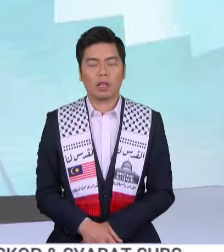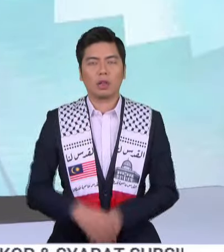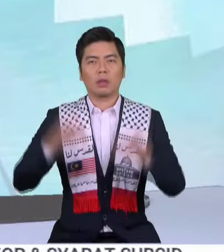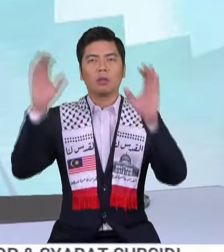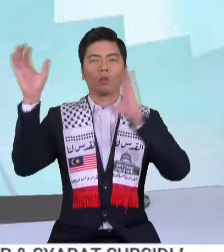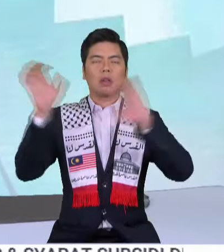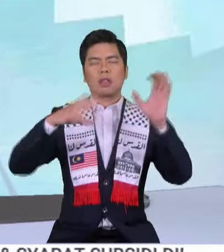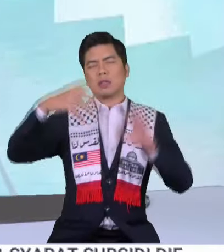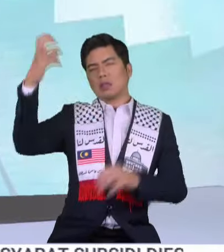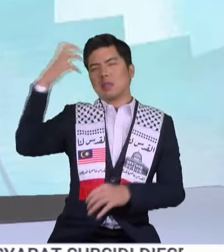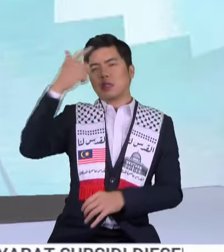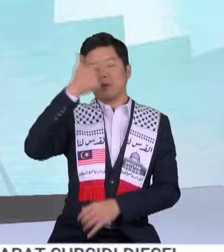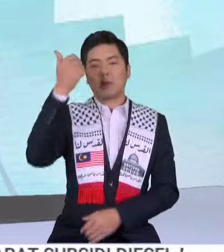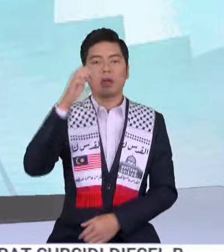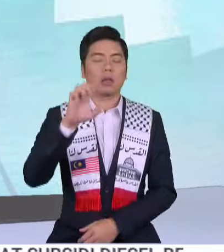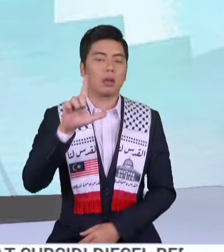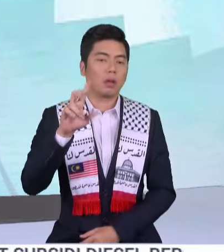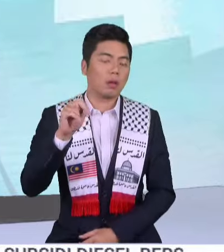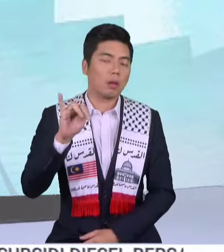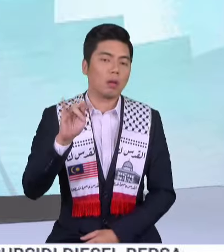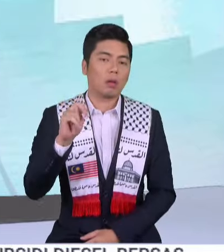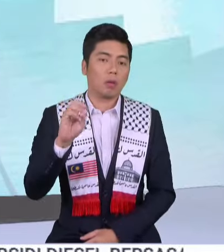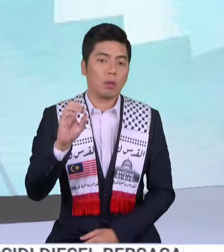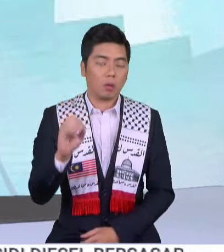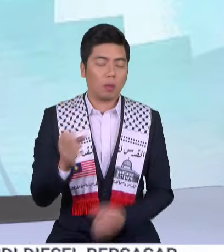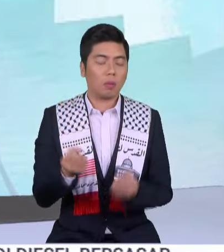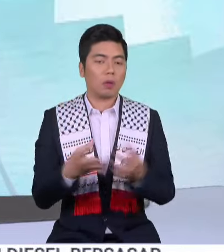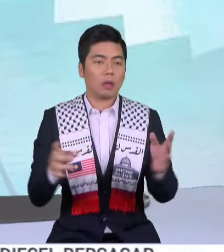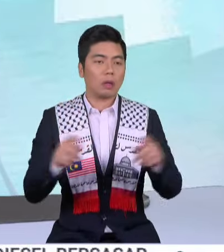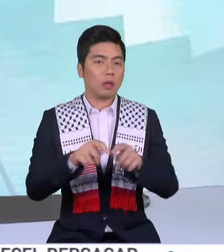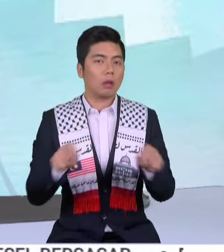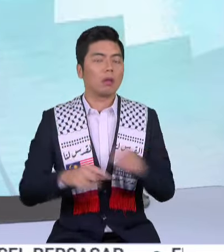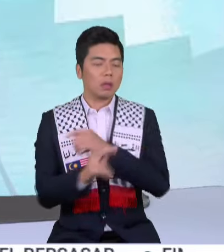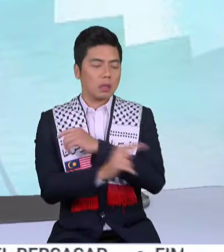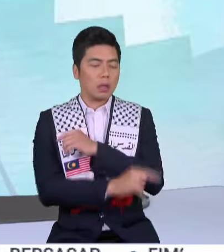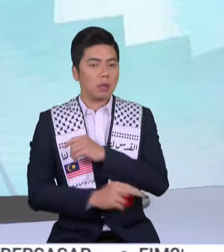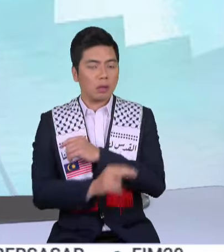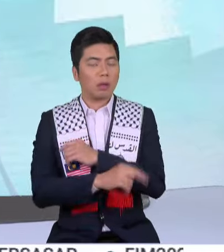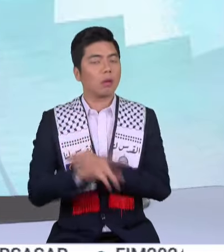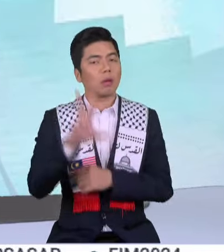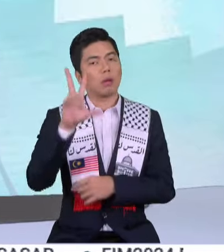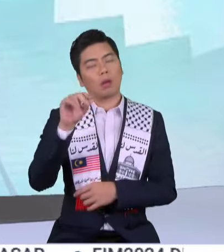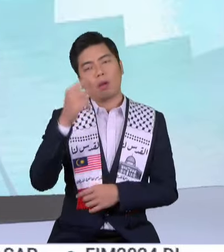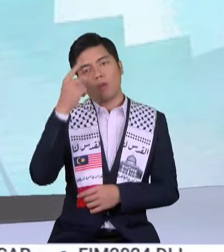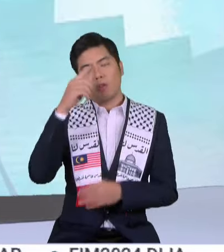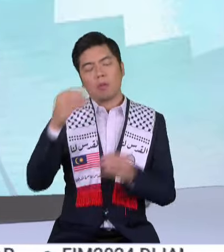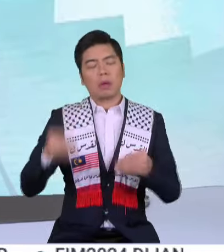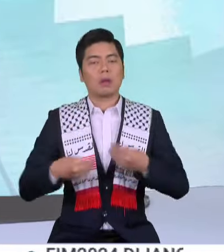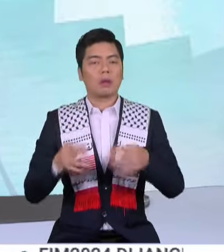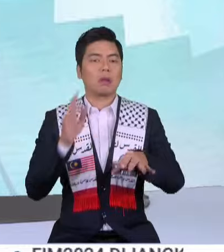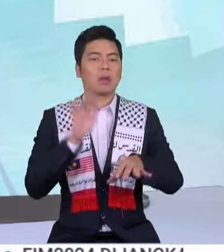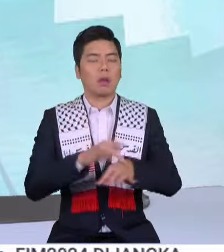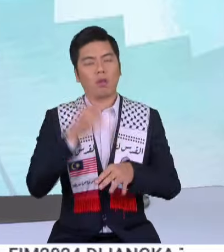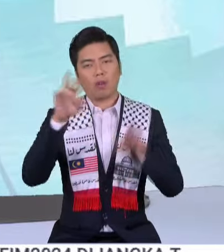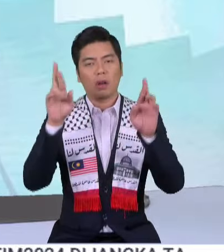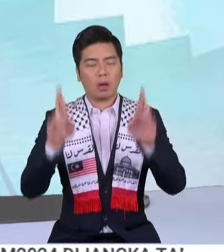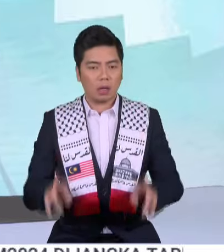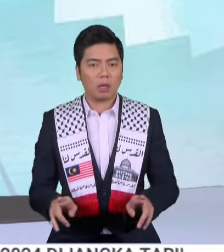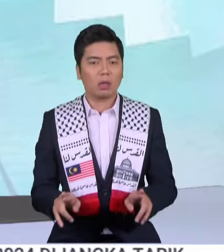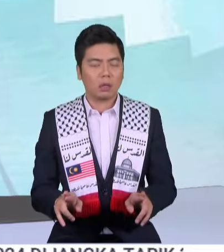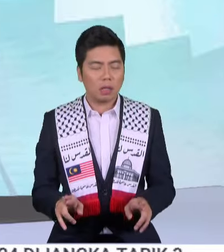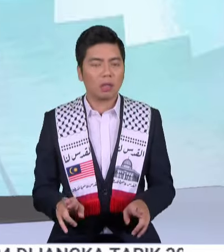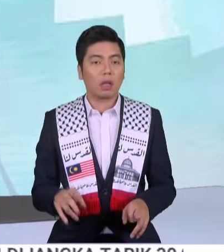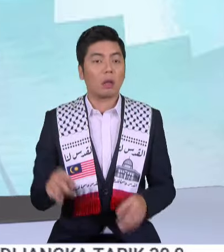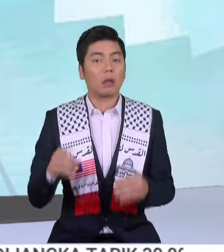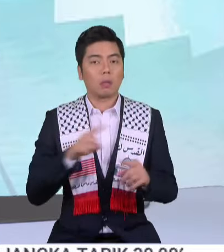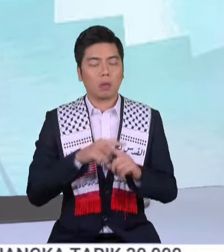Cuaca panas akibat fenomena El Niño yang melanda beberapa negeri ketika ini bukan sahaja memberi kesan kepada manusia, malah turut